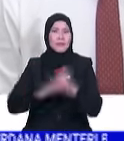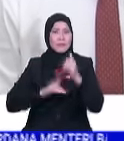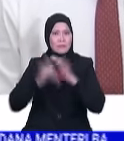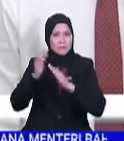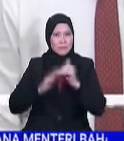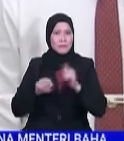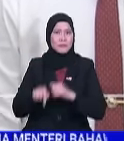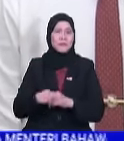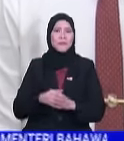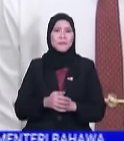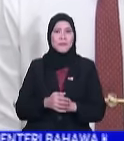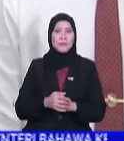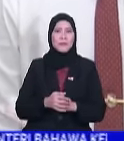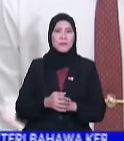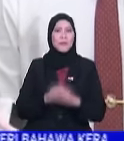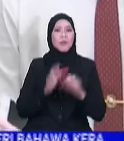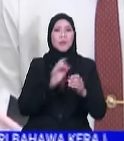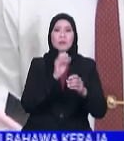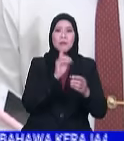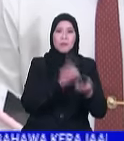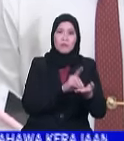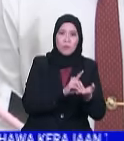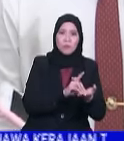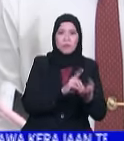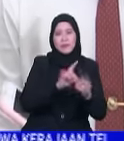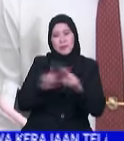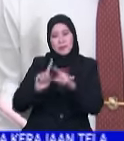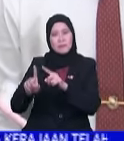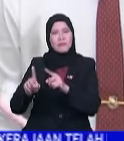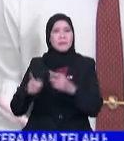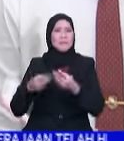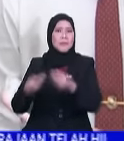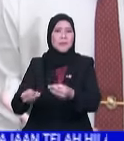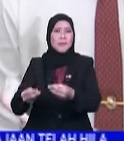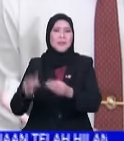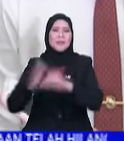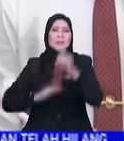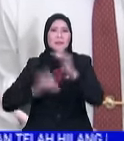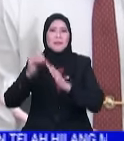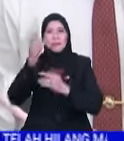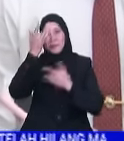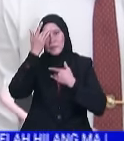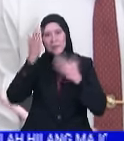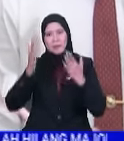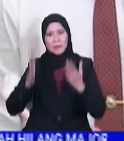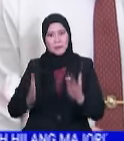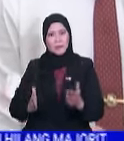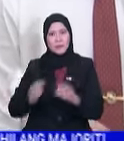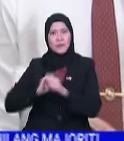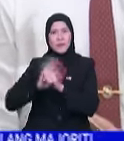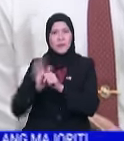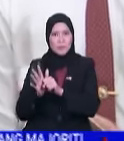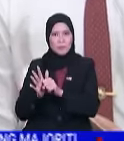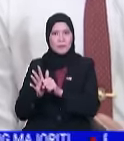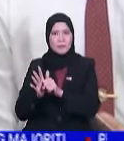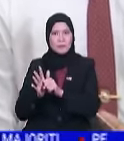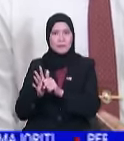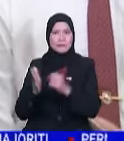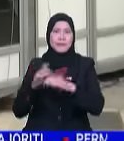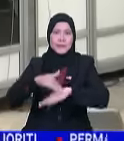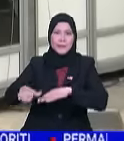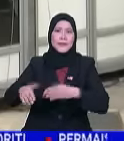para perubatan, pegawai perubatan, dia juga memberikan keselesaan kepada pesakit-pesakit COVID yang dihantar di